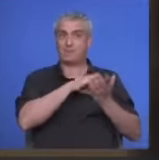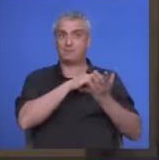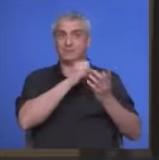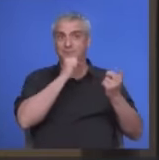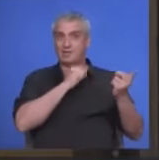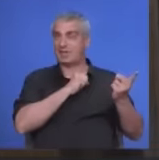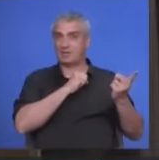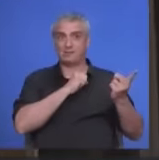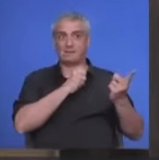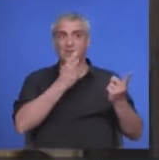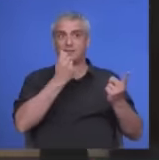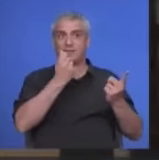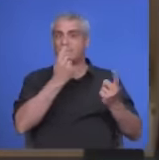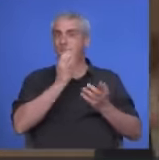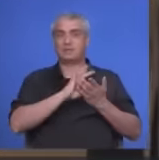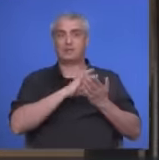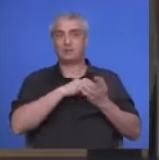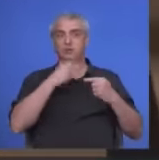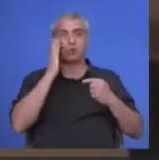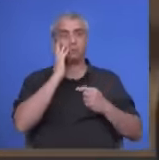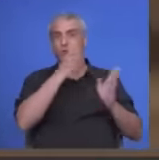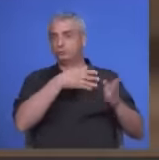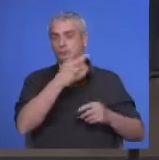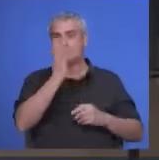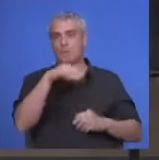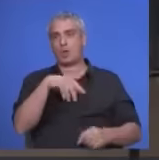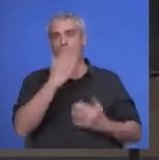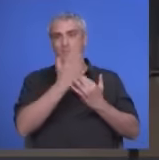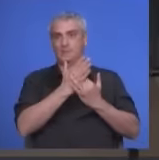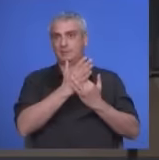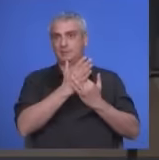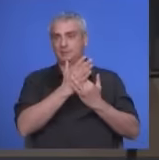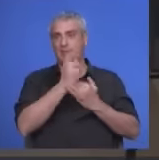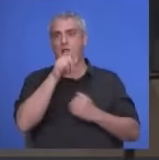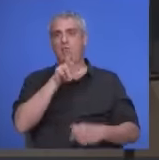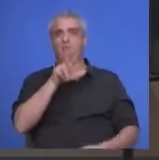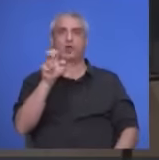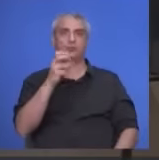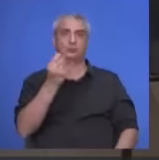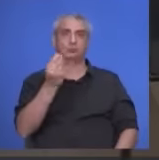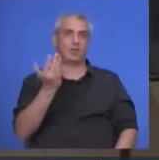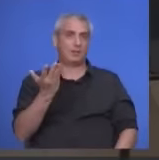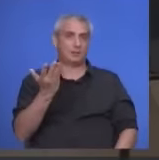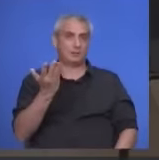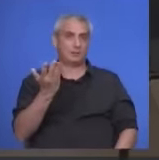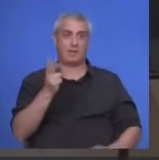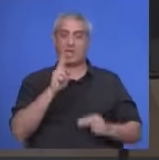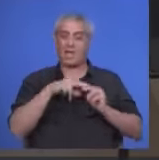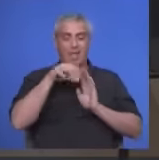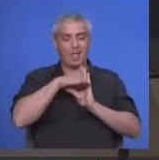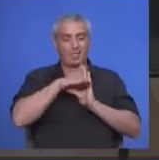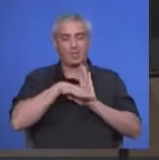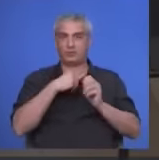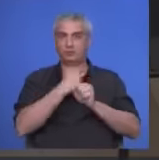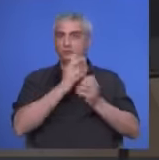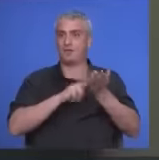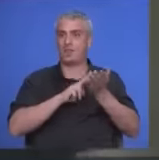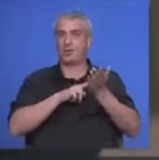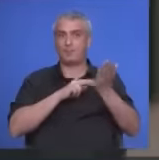הגריאטריים, תעריף משרד הבריאות ליום אשפוז הוא פחות מחצי, כ-1,300 שקלים. אחרי ההנחות שנעשות לקופות